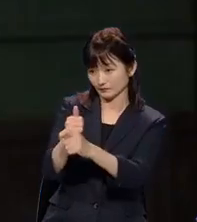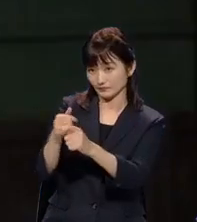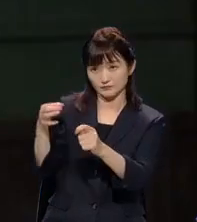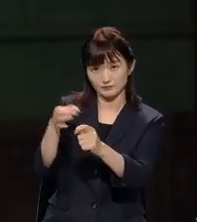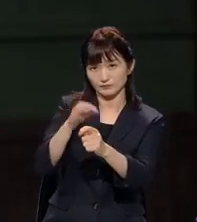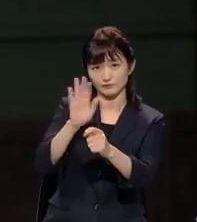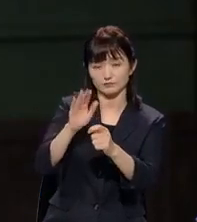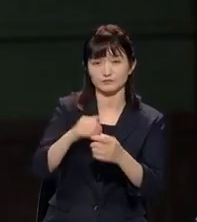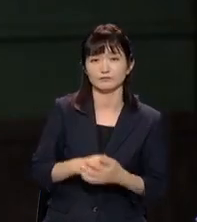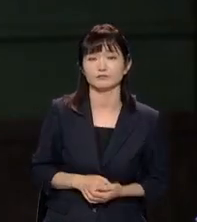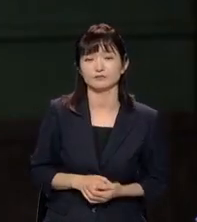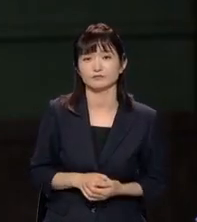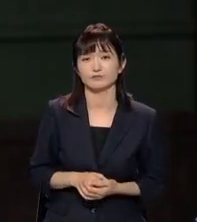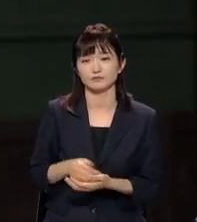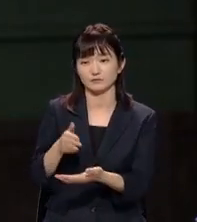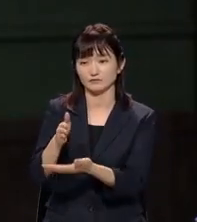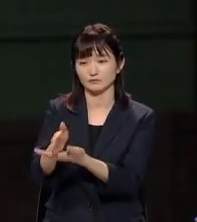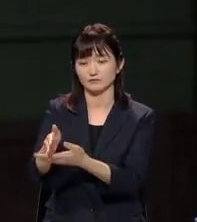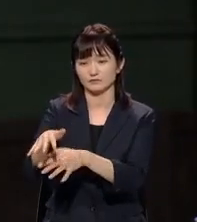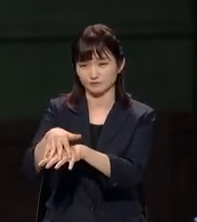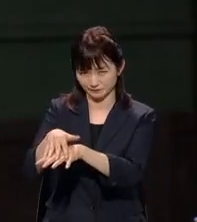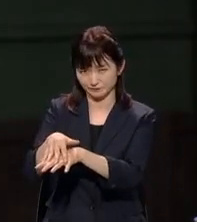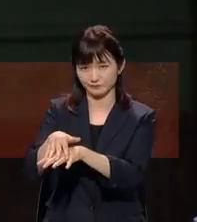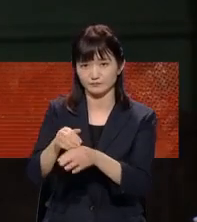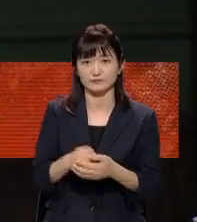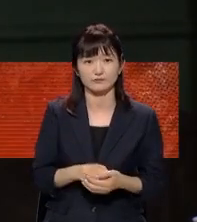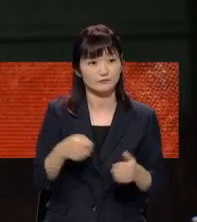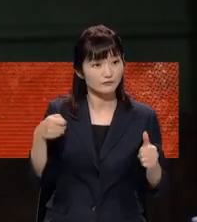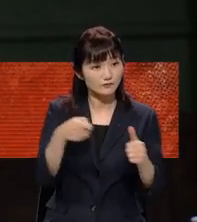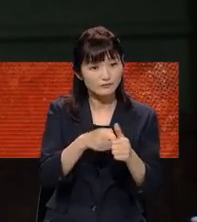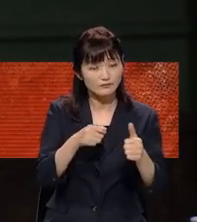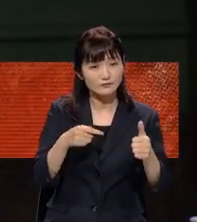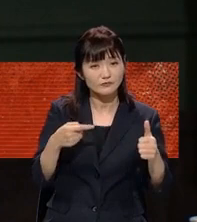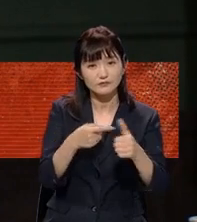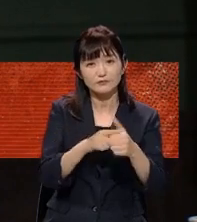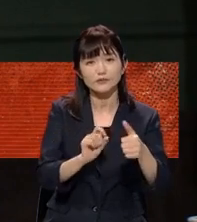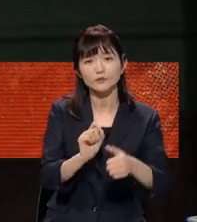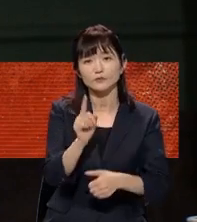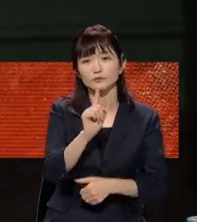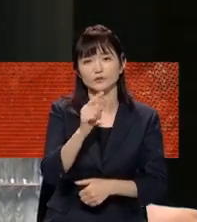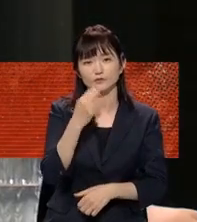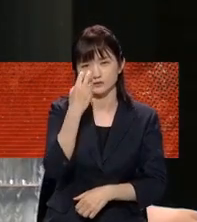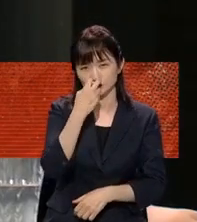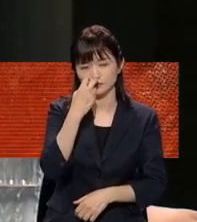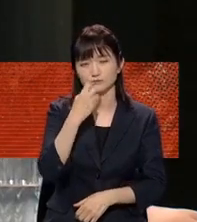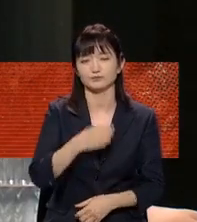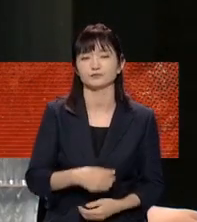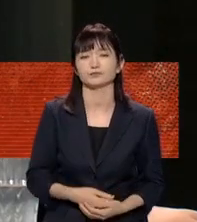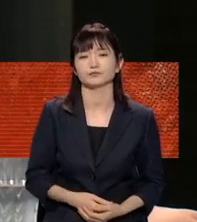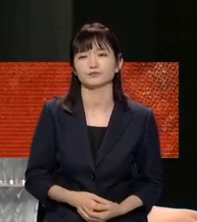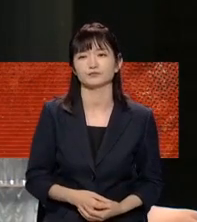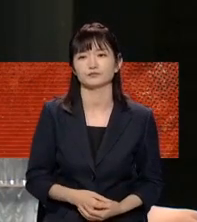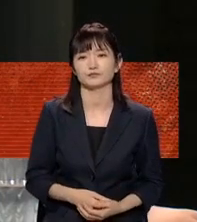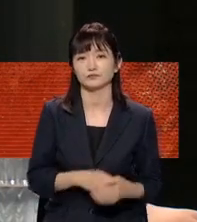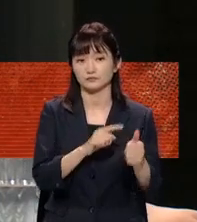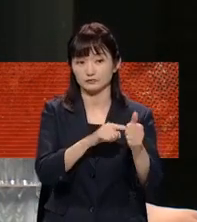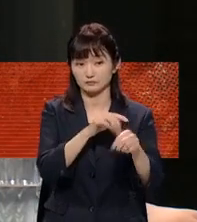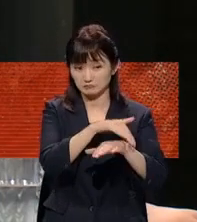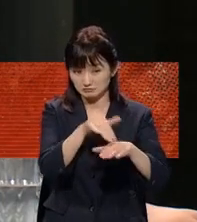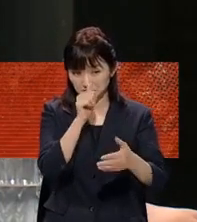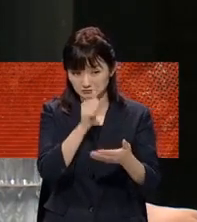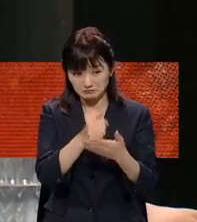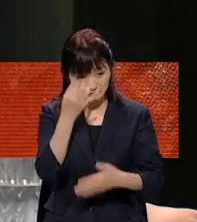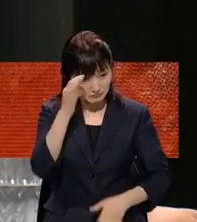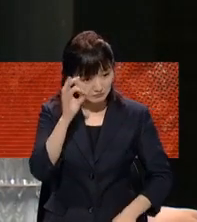때문입니다 검찰이 전담수사팀을 꾸려서요 범행 동기 등까지 규명할 있습니다 너 계획 범죄 인정하냐